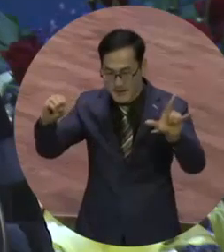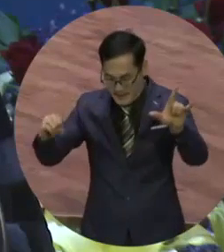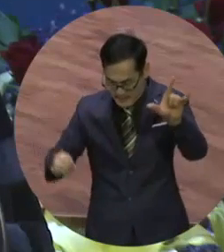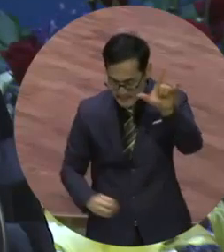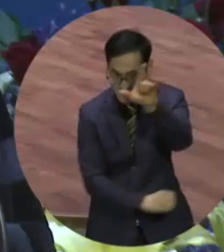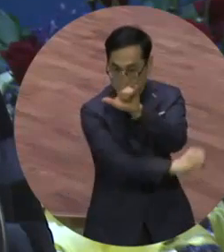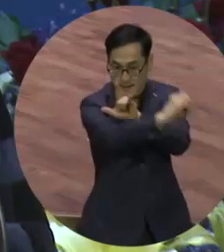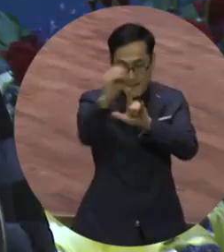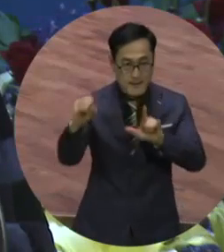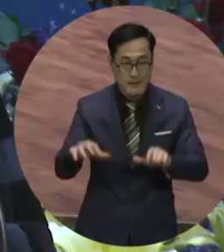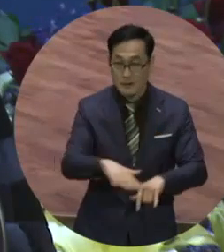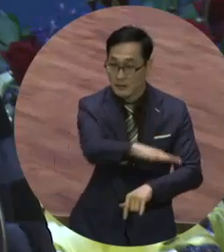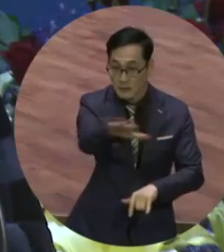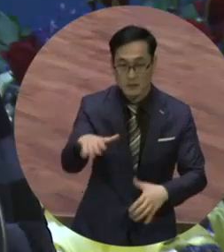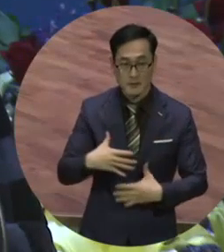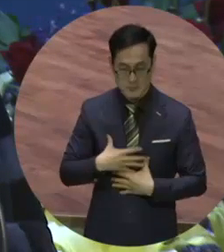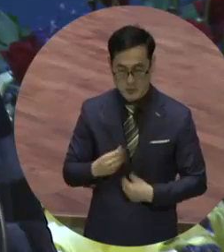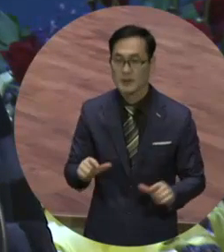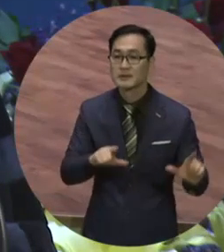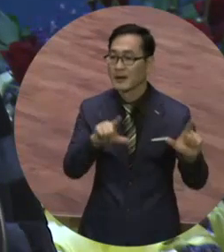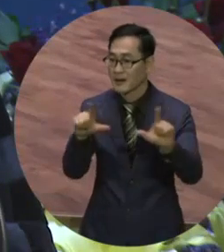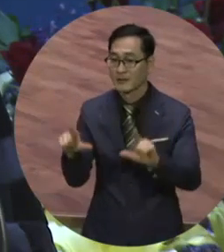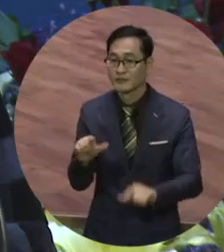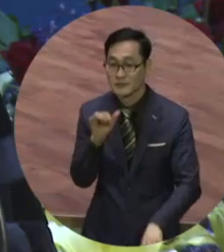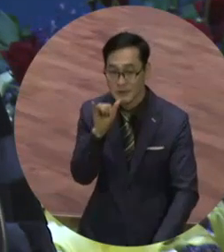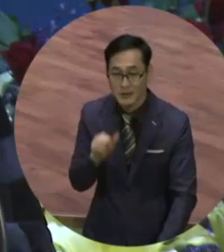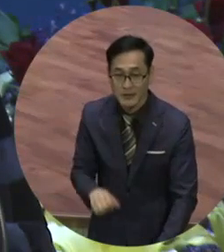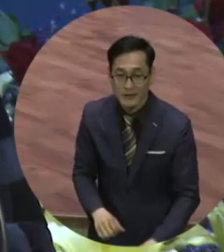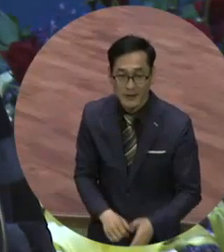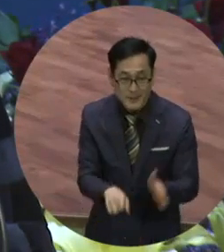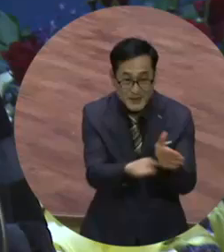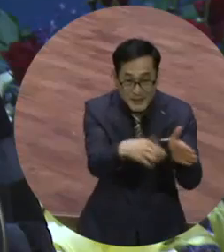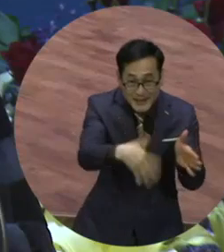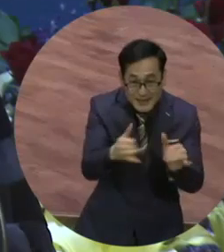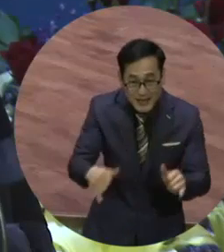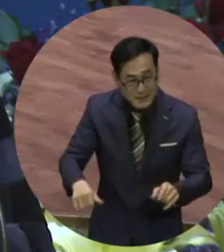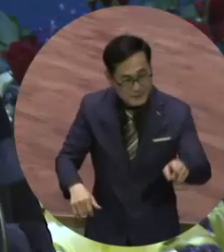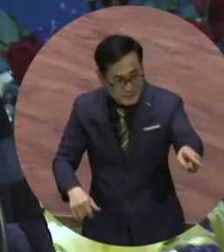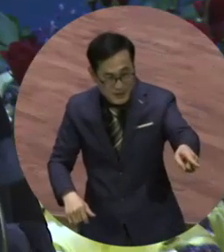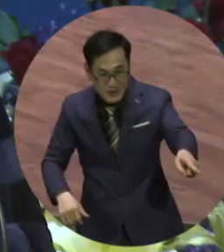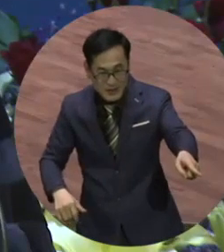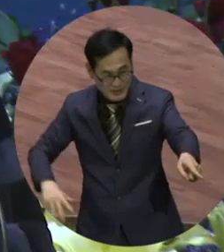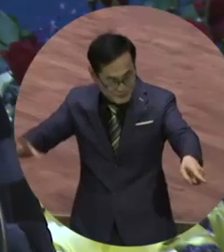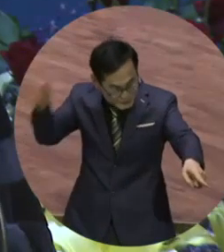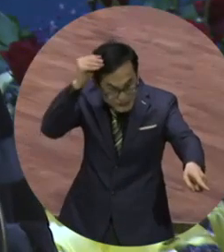불신자에게 말합니다. 이 덩신 병신들아. 이게 우연이냐?